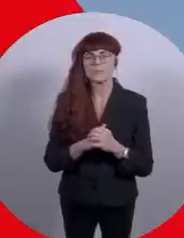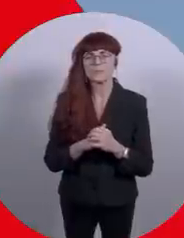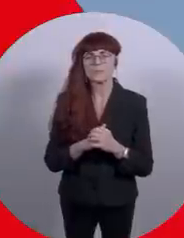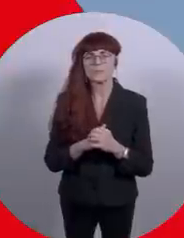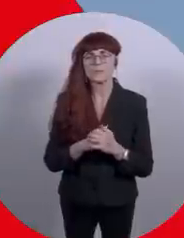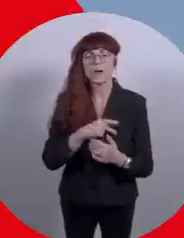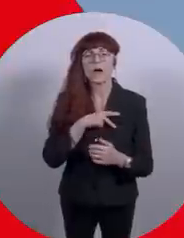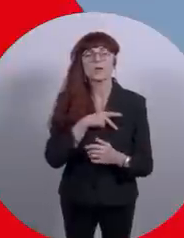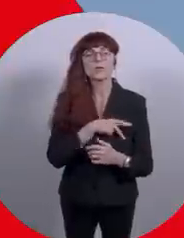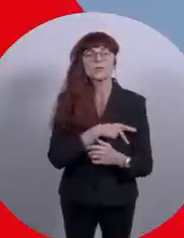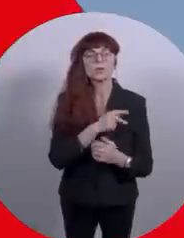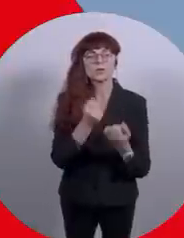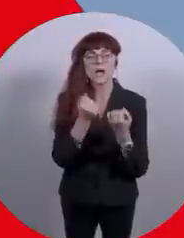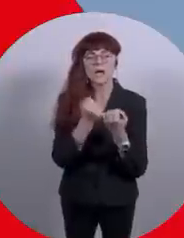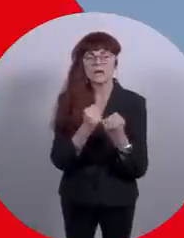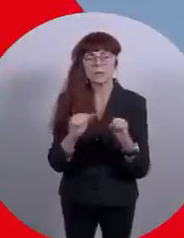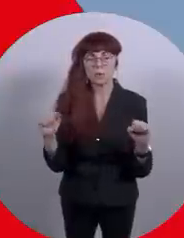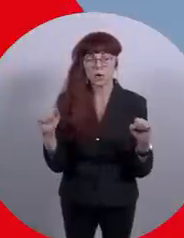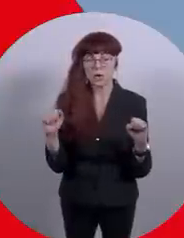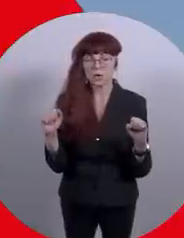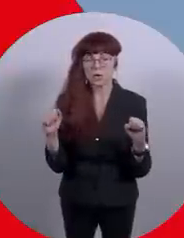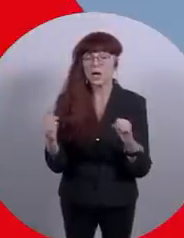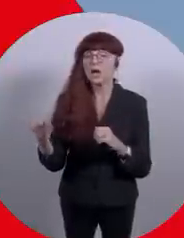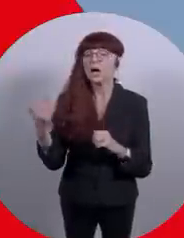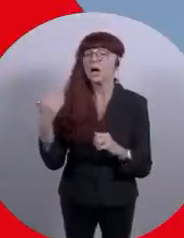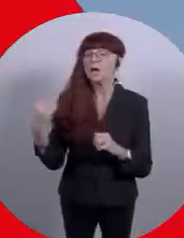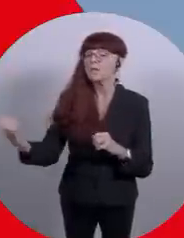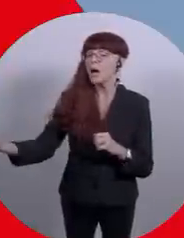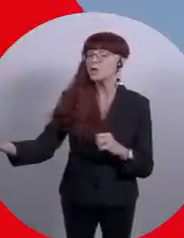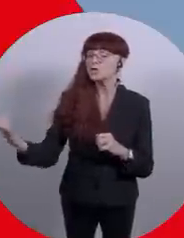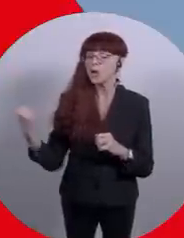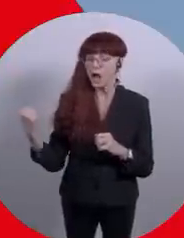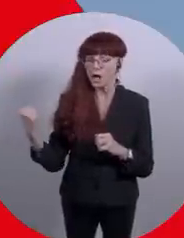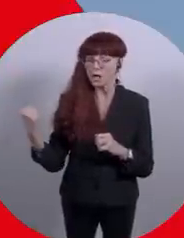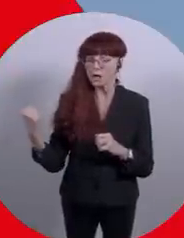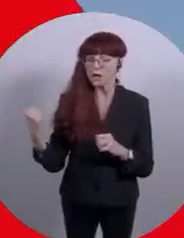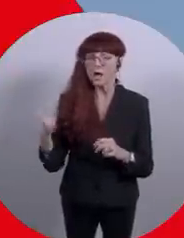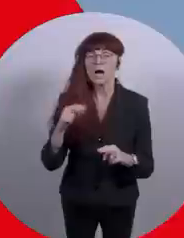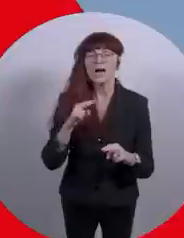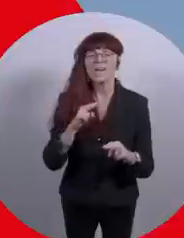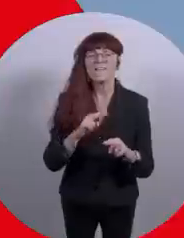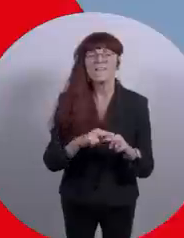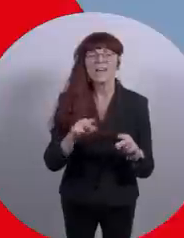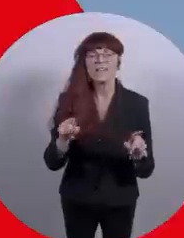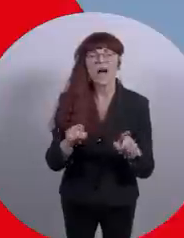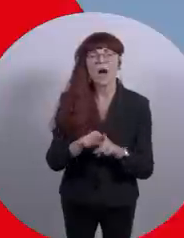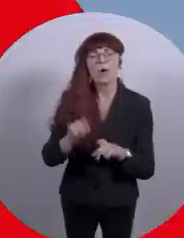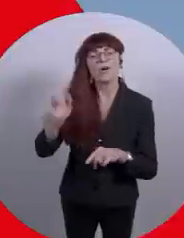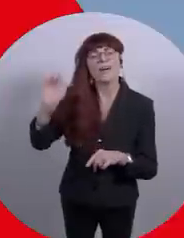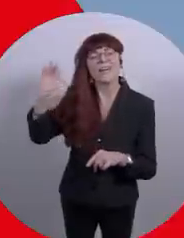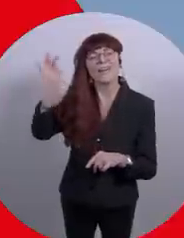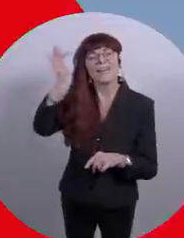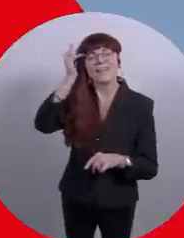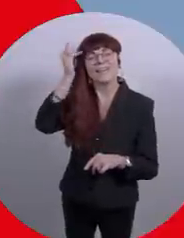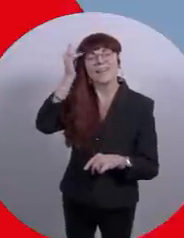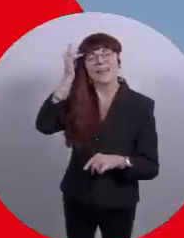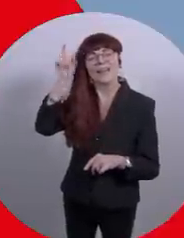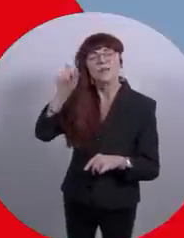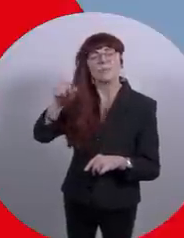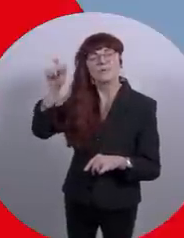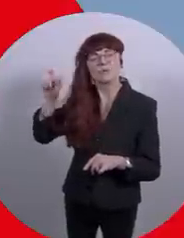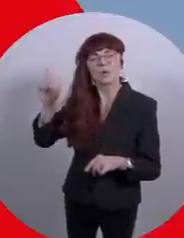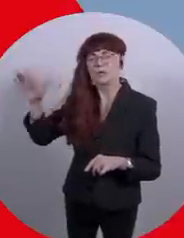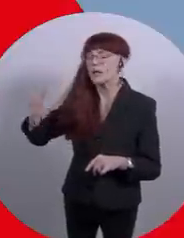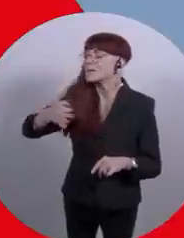die Sozialdemokratie wo immer stark wenn sie auch die Intellektuellen in ihrer in ihrer Rhetorik